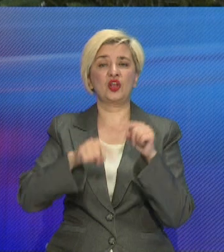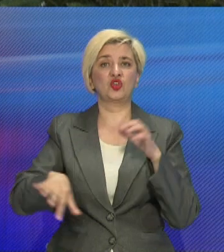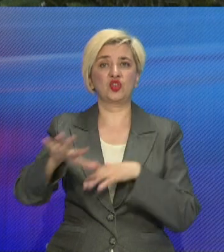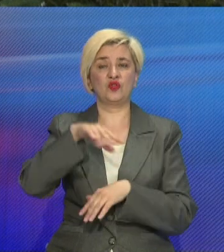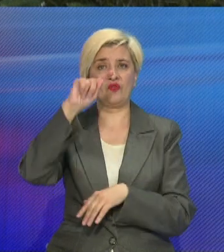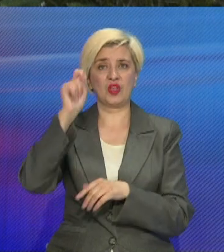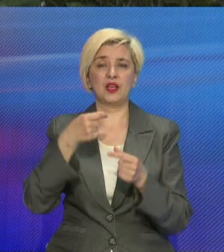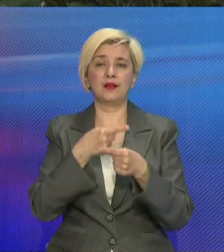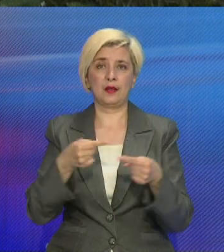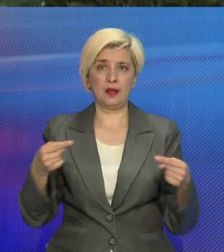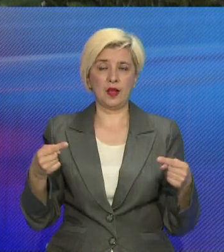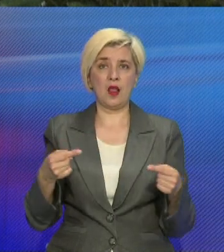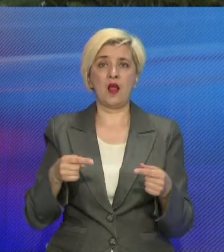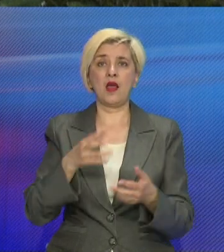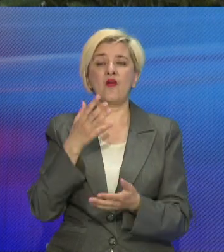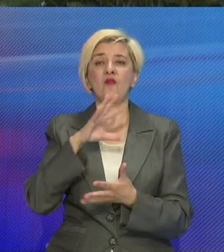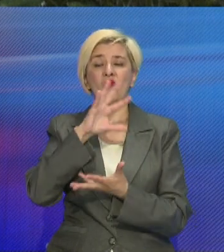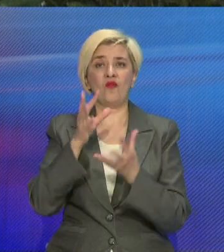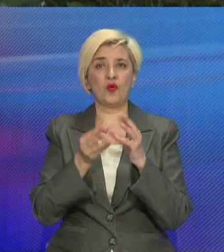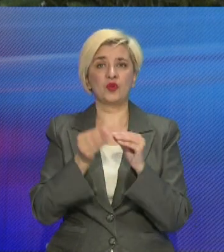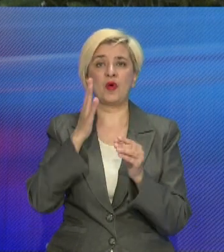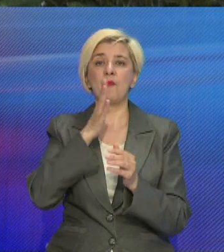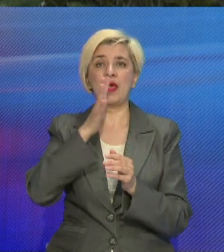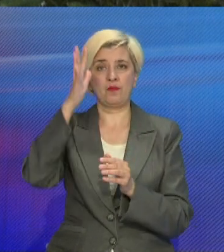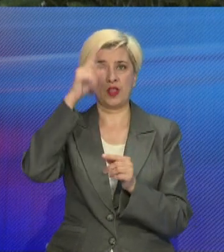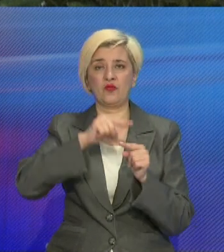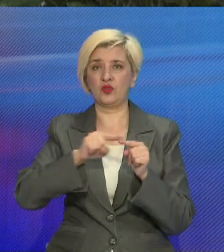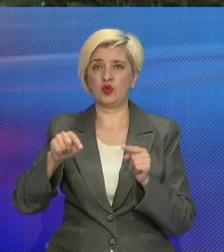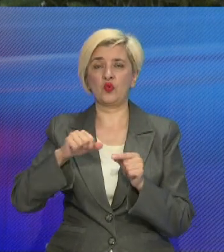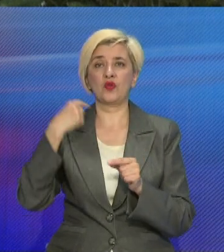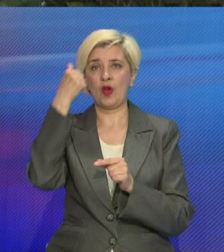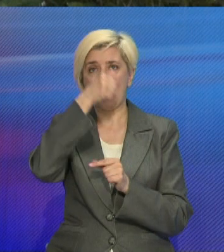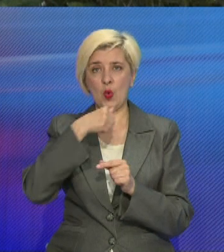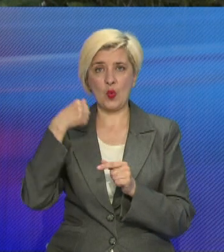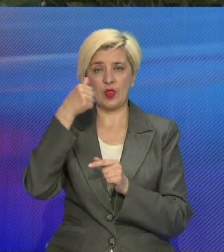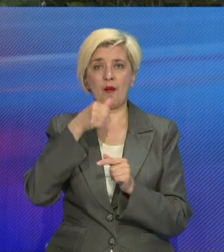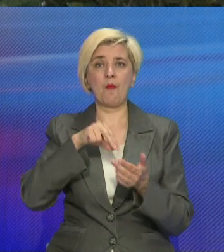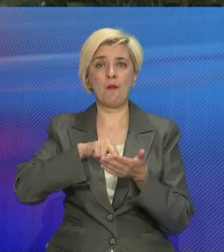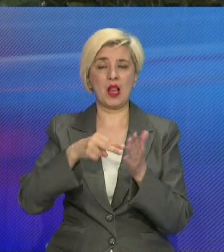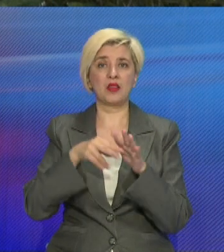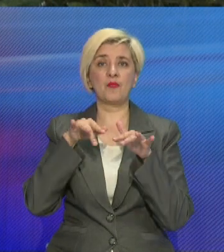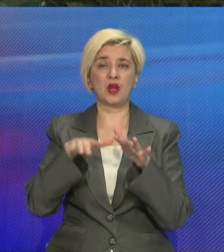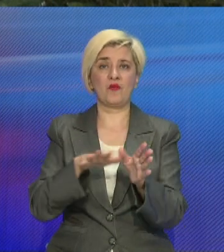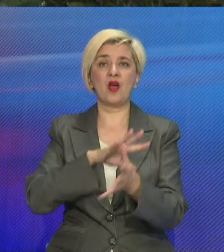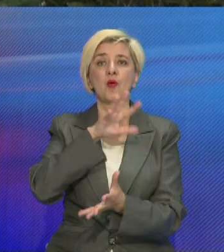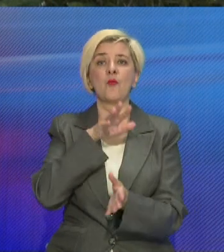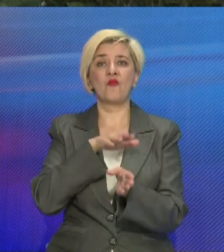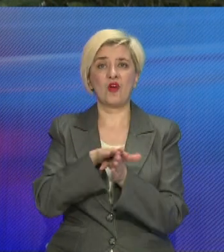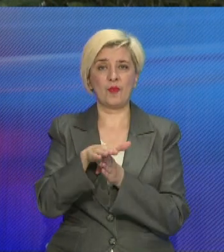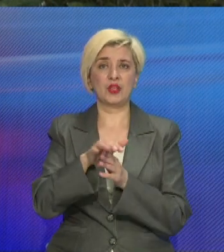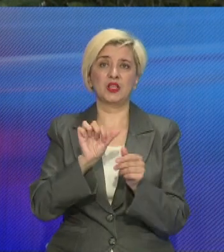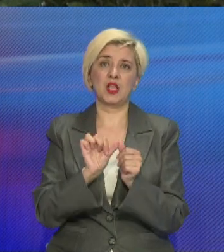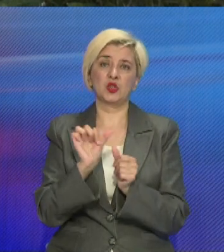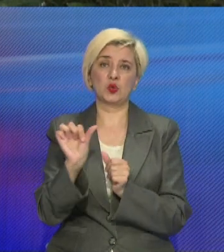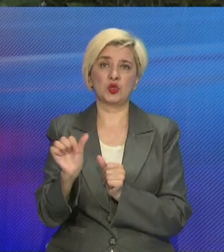общем, анализируя, если 5 месяцев текущего года, то план мероприятий в целом выполнен, за исключением